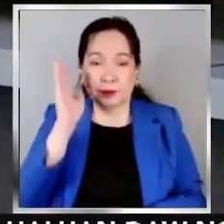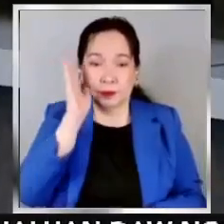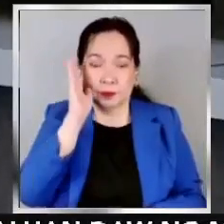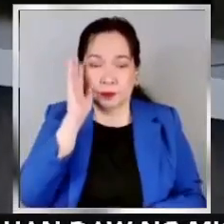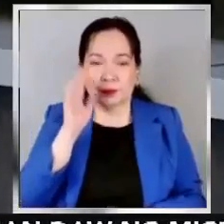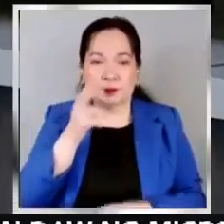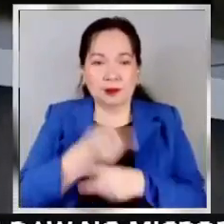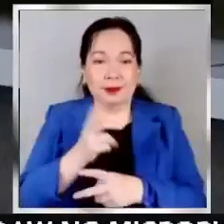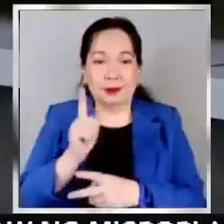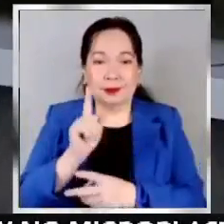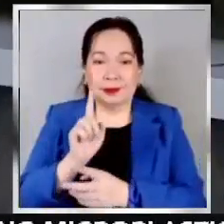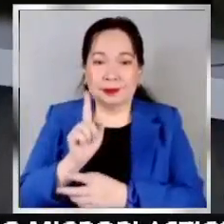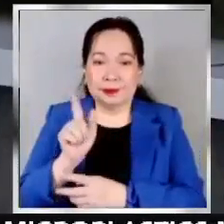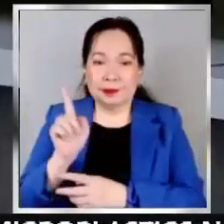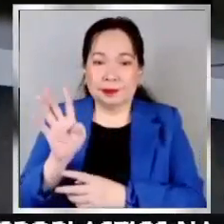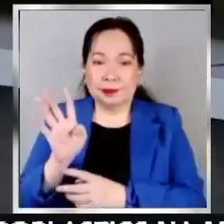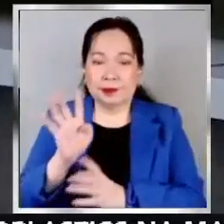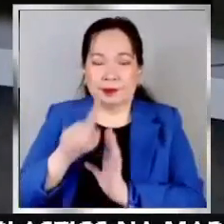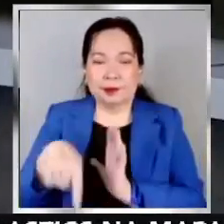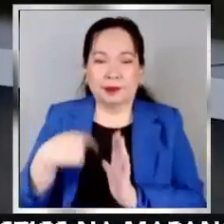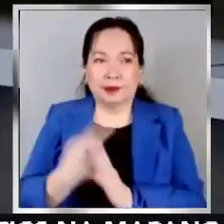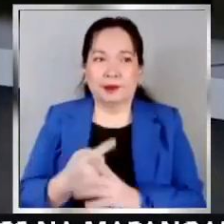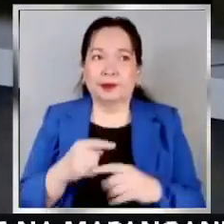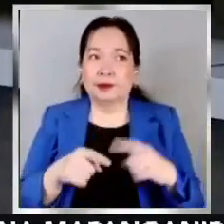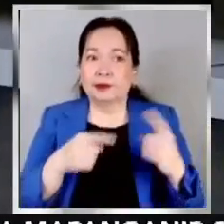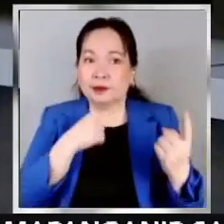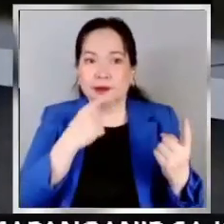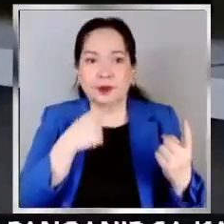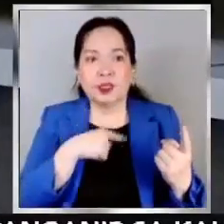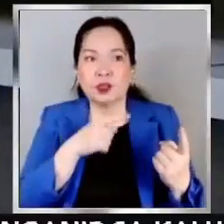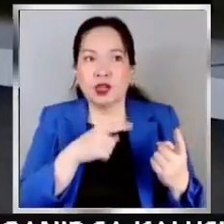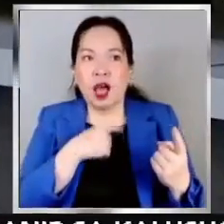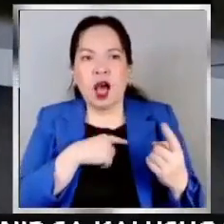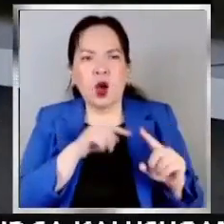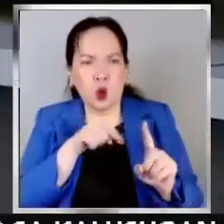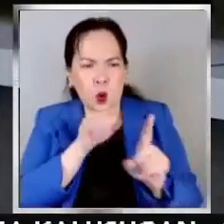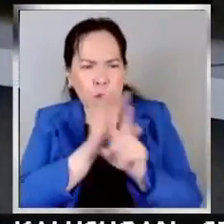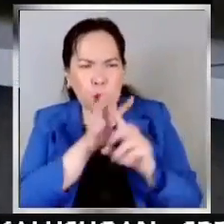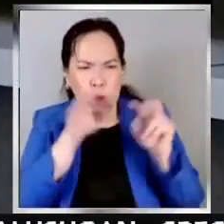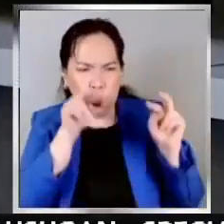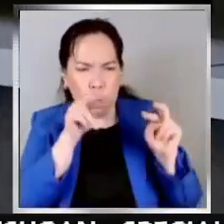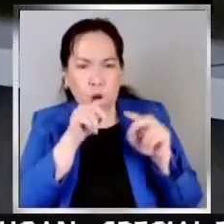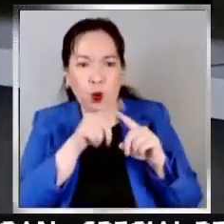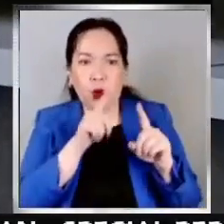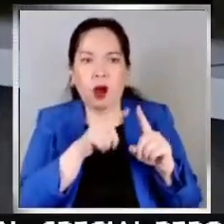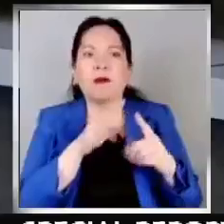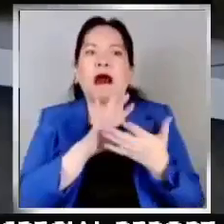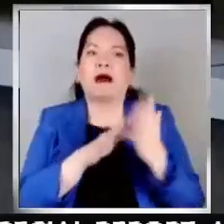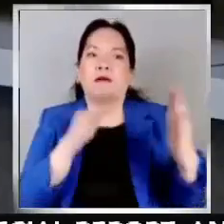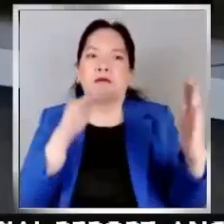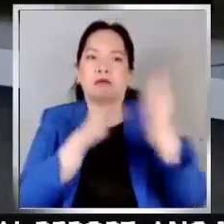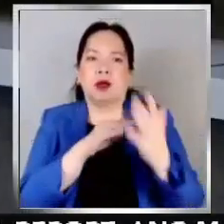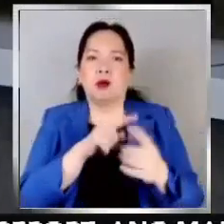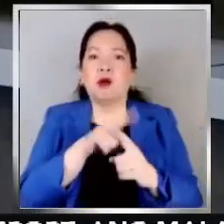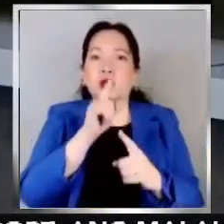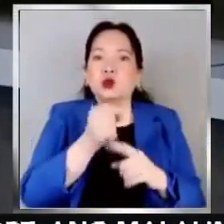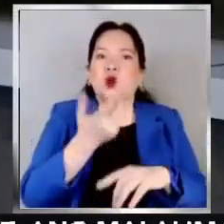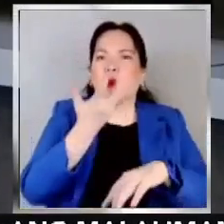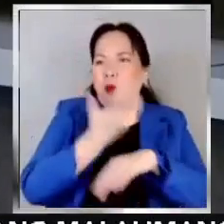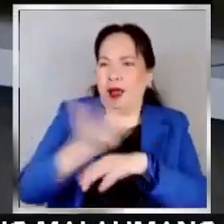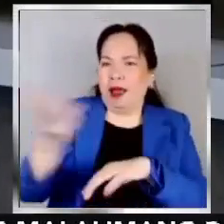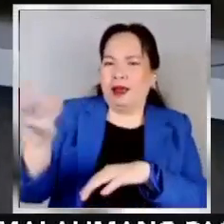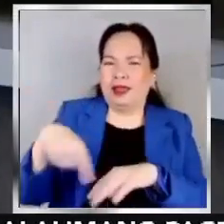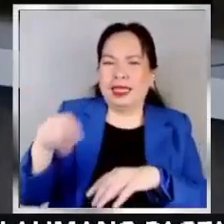Hindi lang po views, kundi kaso ang napala ng mga nasa likod ng isang prank na pang-content sana sa vlog. Hindi